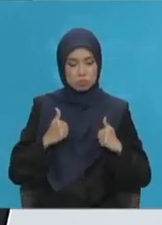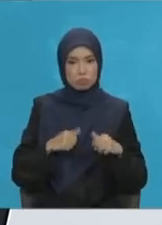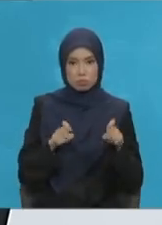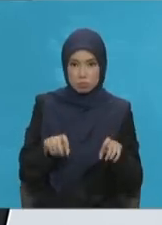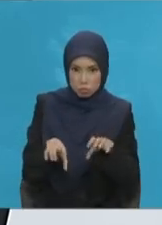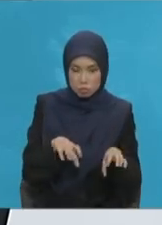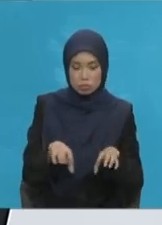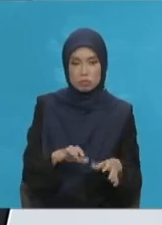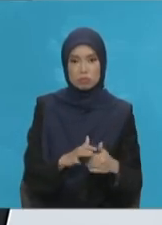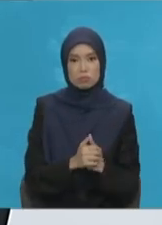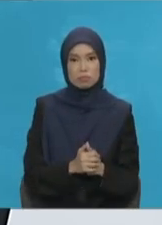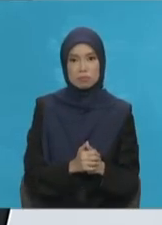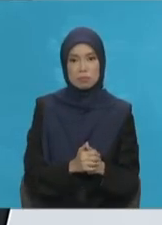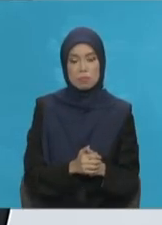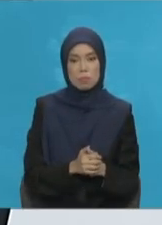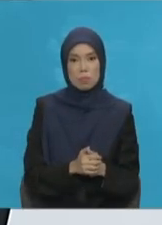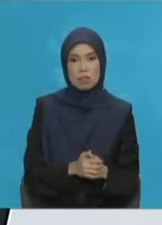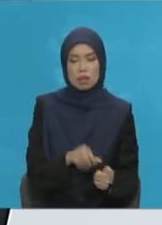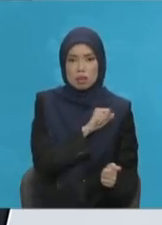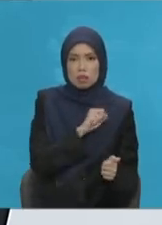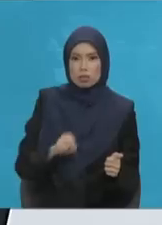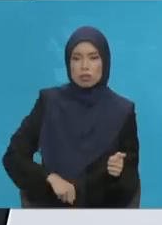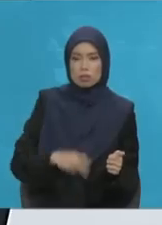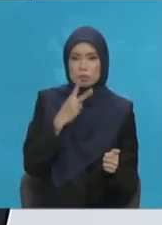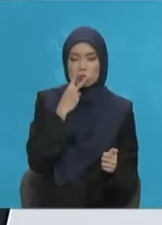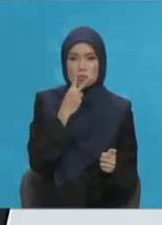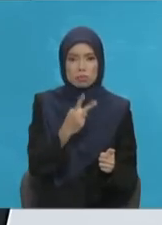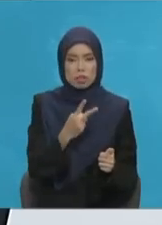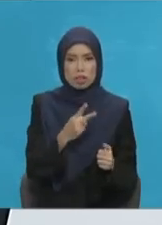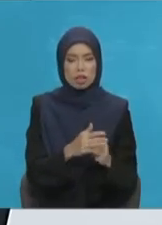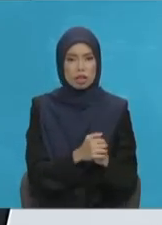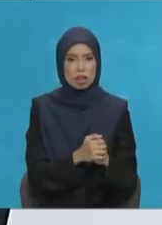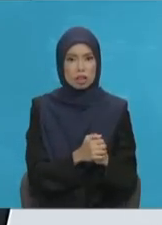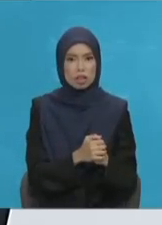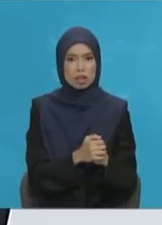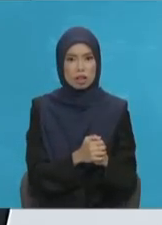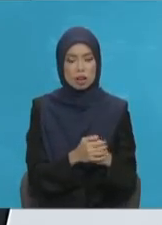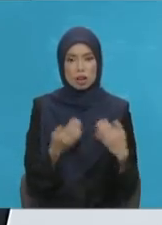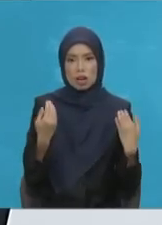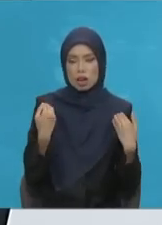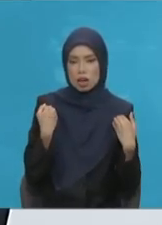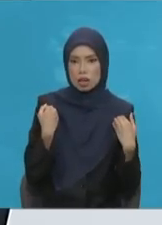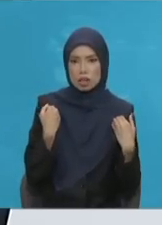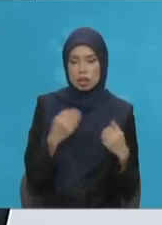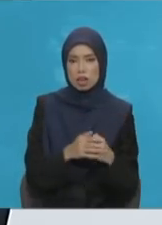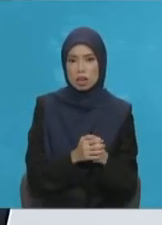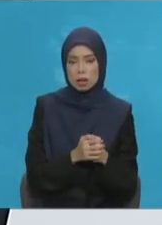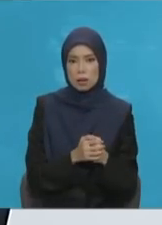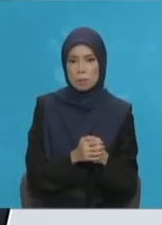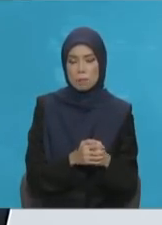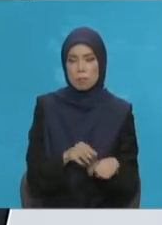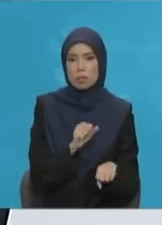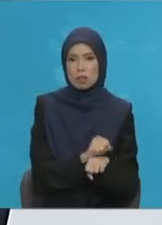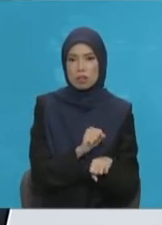antara halangan-halangan itu ialah wujudnya skop kuasa yang tidak jelas di antara